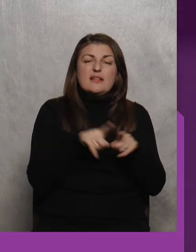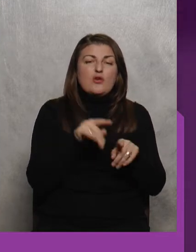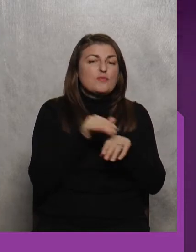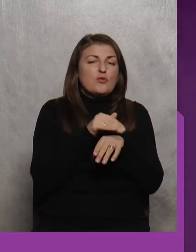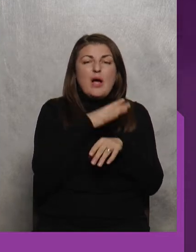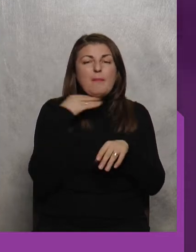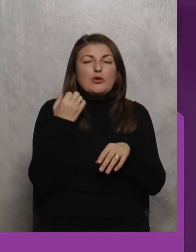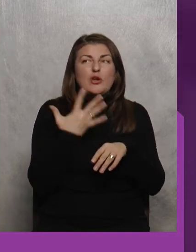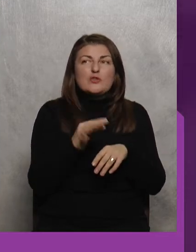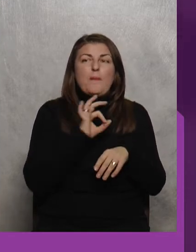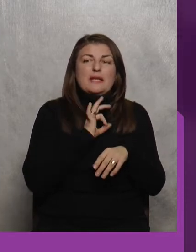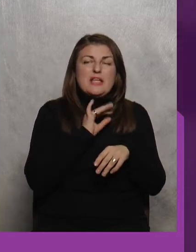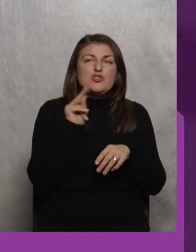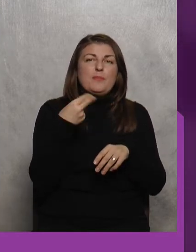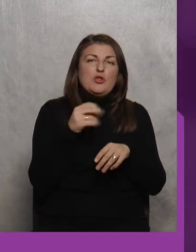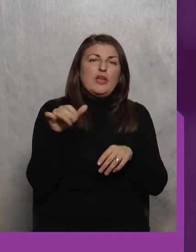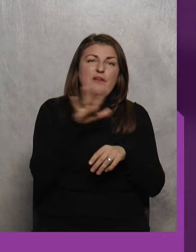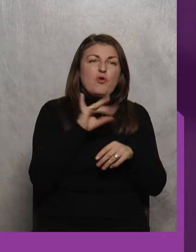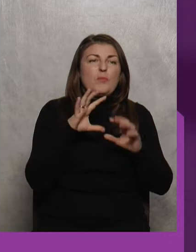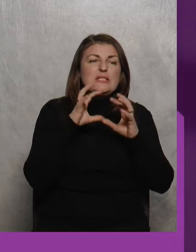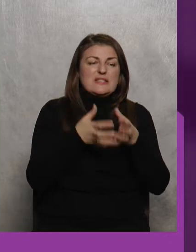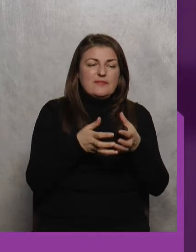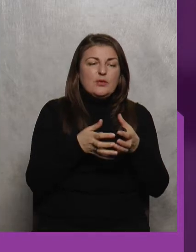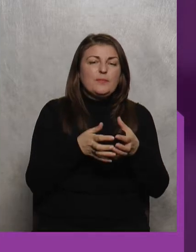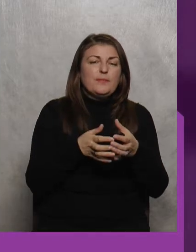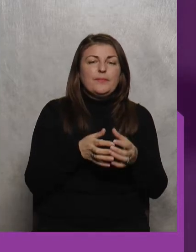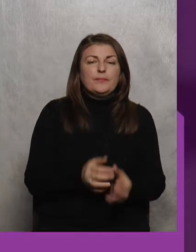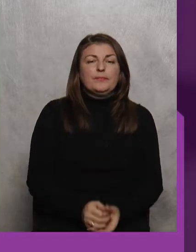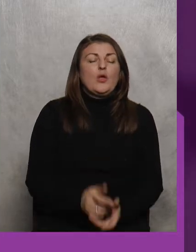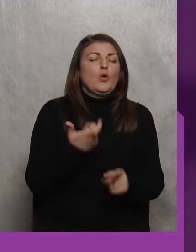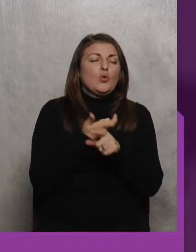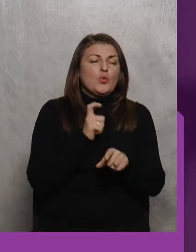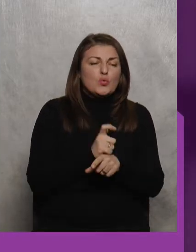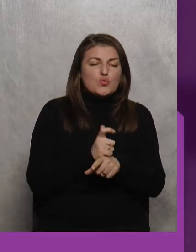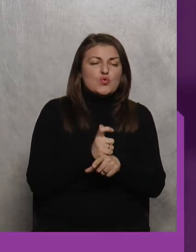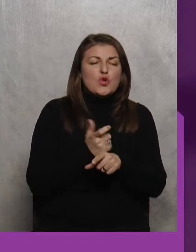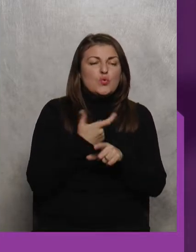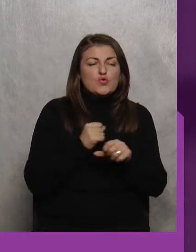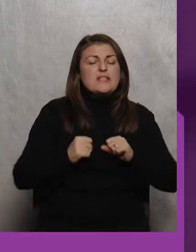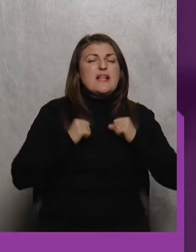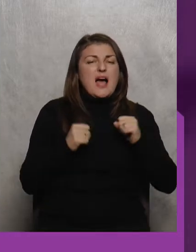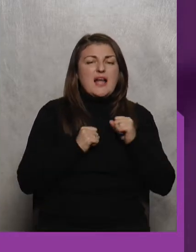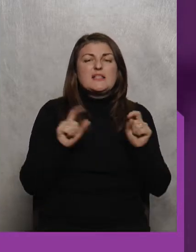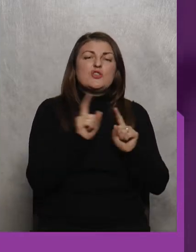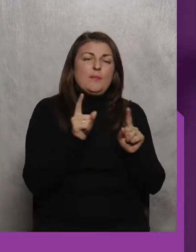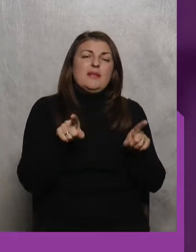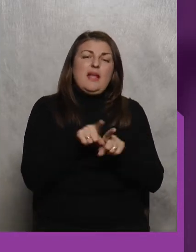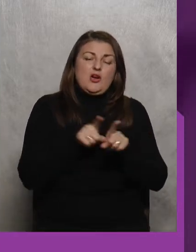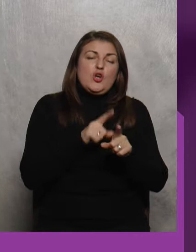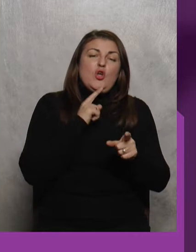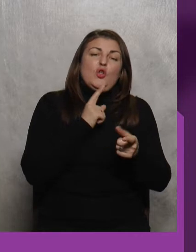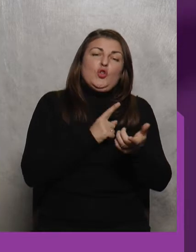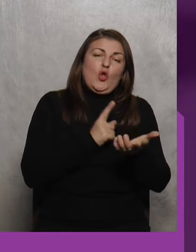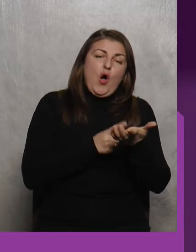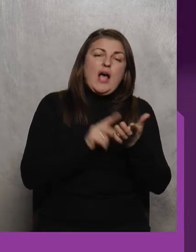молодець, багаторазовий призер чемпіонатів Європи і світу. Дуже старається, щоб також доказати